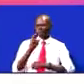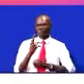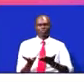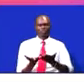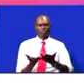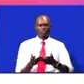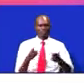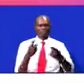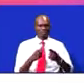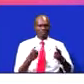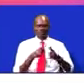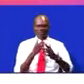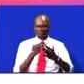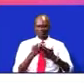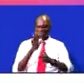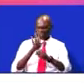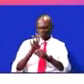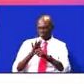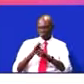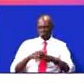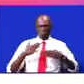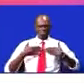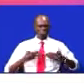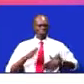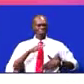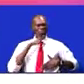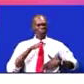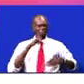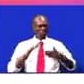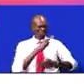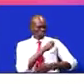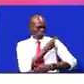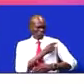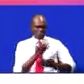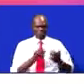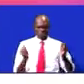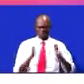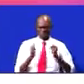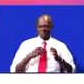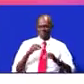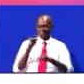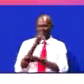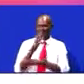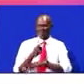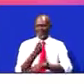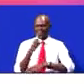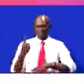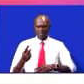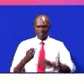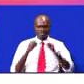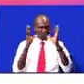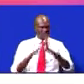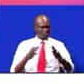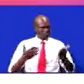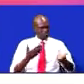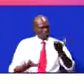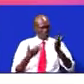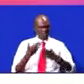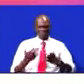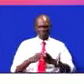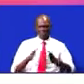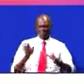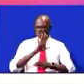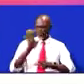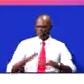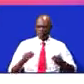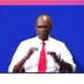Kamaendi okelo dhungruok mag ringre kar kano ringre jomotho nendo, ka koro gikwayo ng'ato ang'ata ma anyuonde ne olalo mar mondo mi